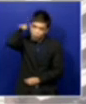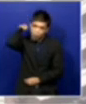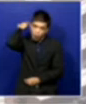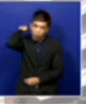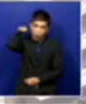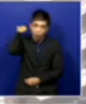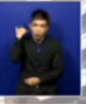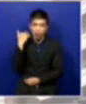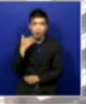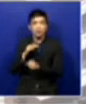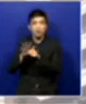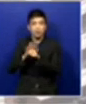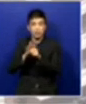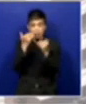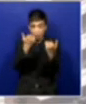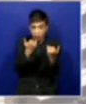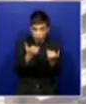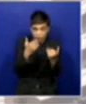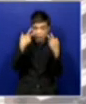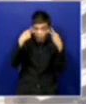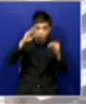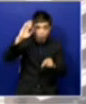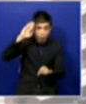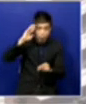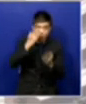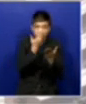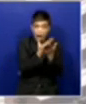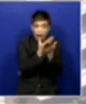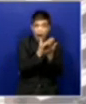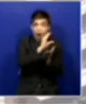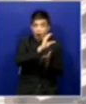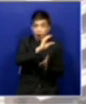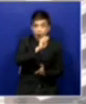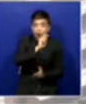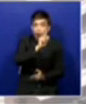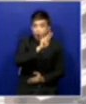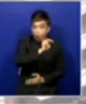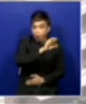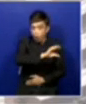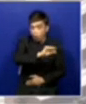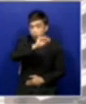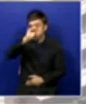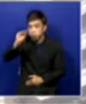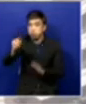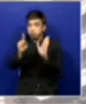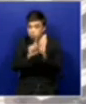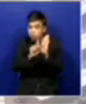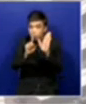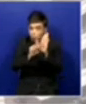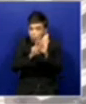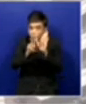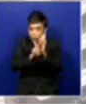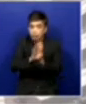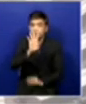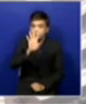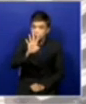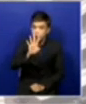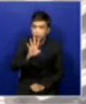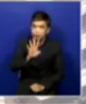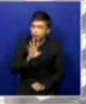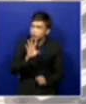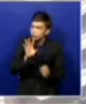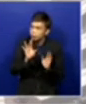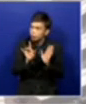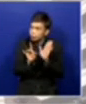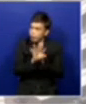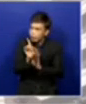ำแหน่งนายกรัฐมนตรีในรัฐบาลคสช.ท่านโอนไป4ครั้งครับครั้งแรกสุดปี2507สมัยจอมพลถน